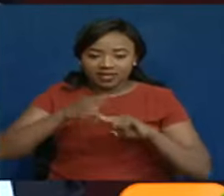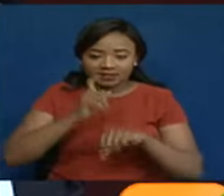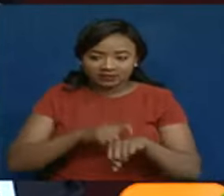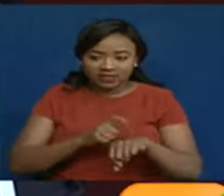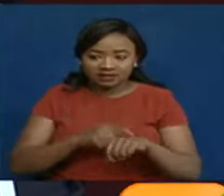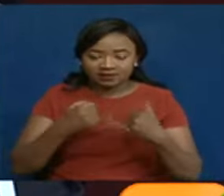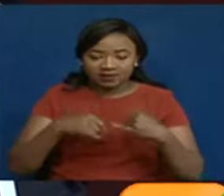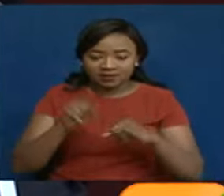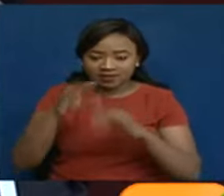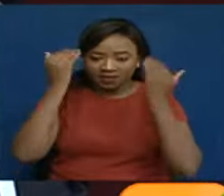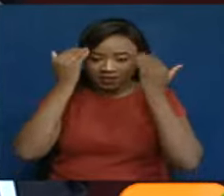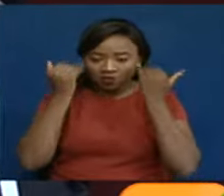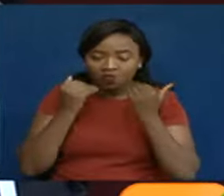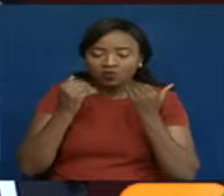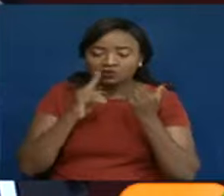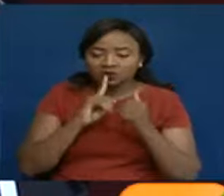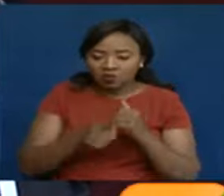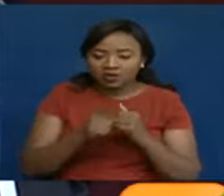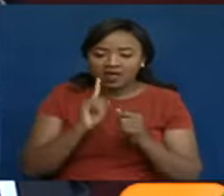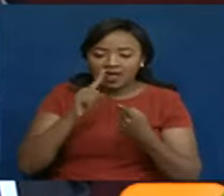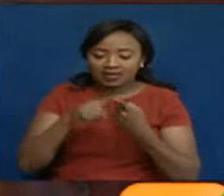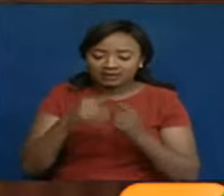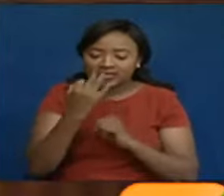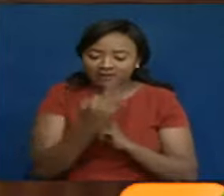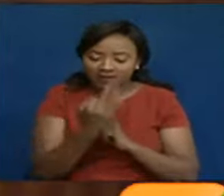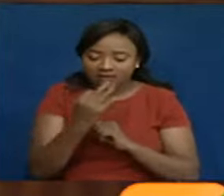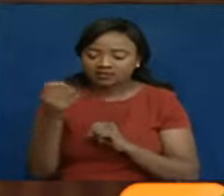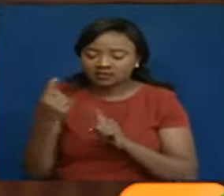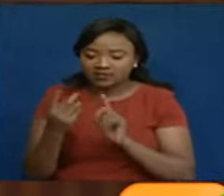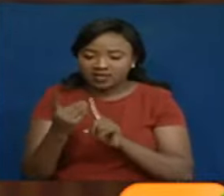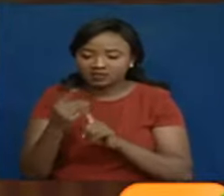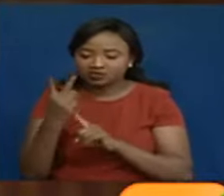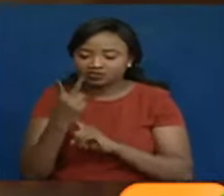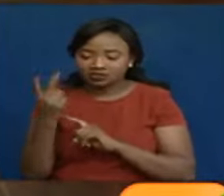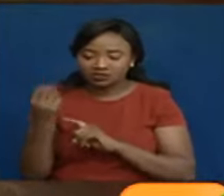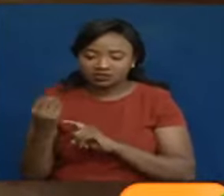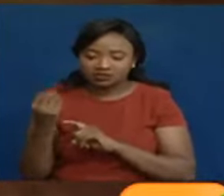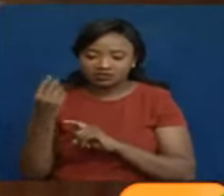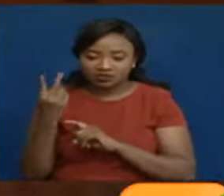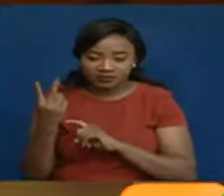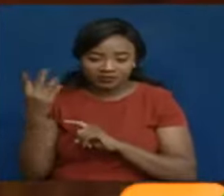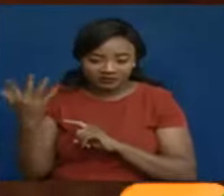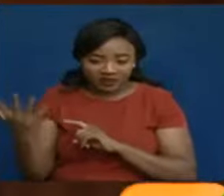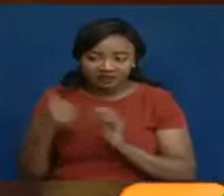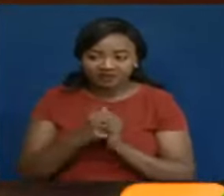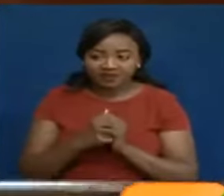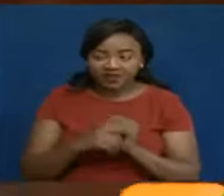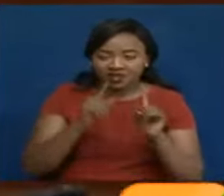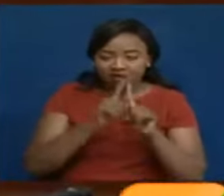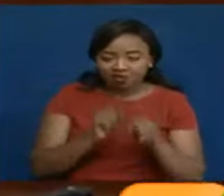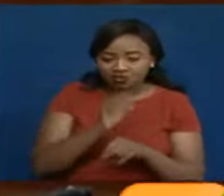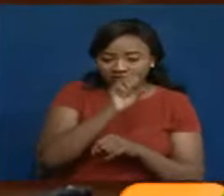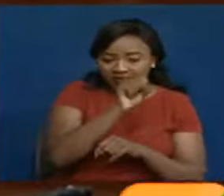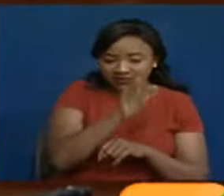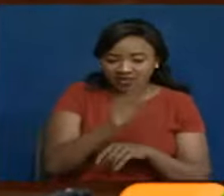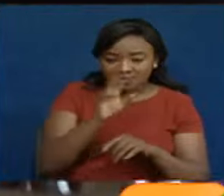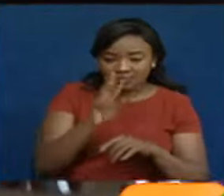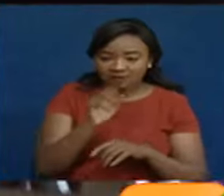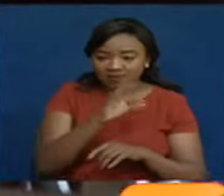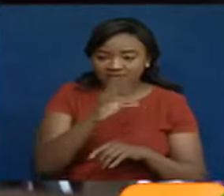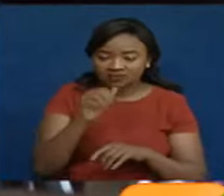hilo hadi mwezi Machi mwaka 2025 kesi hiyo itakaposikizwa. Daktari SK Masharia kupitia mawakili wake